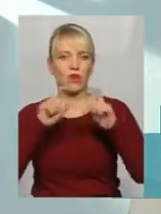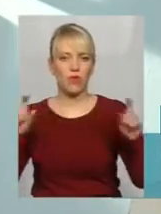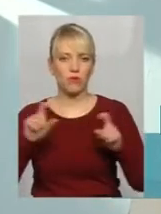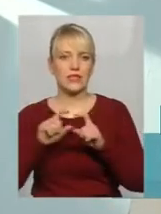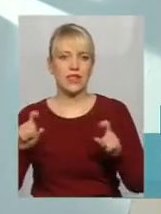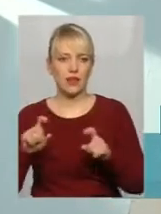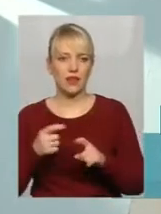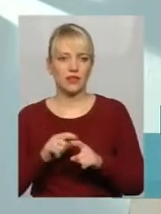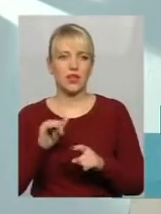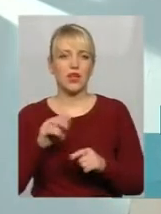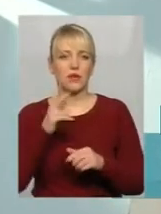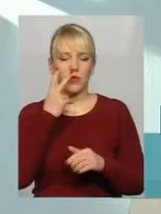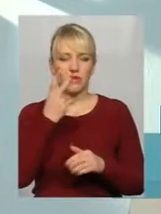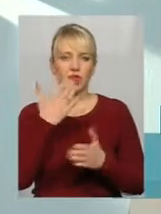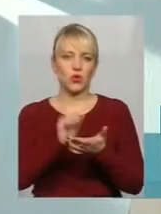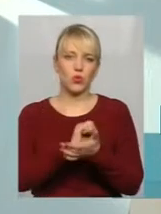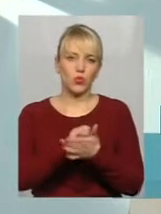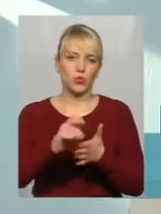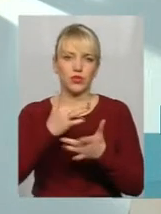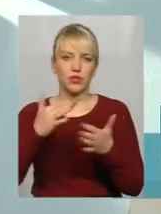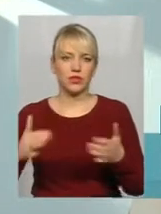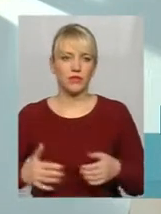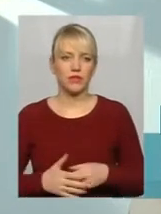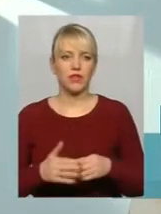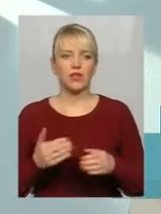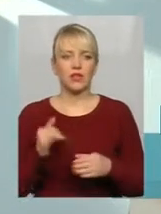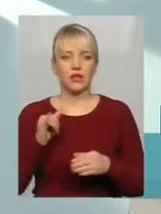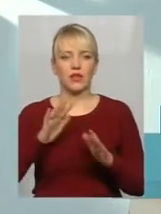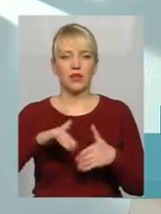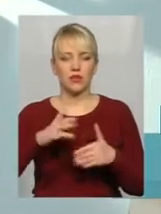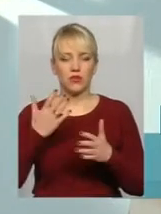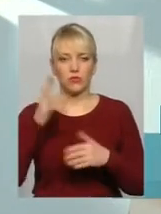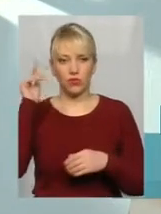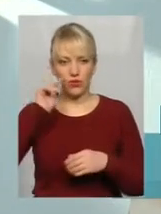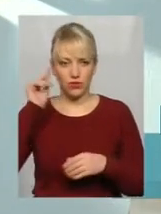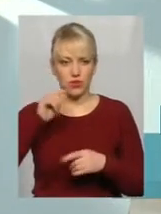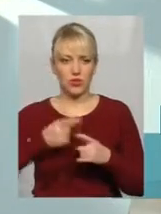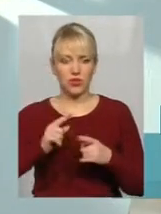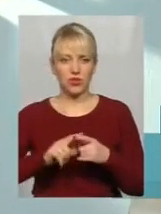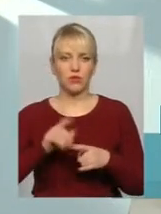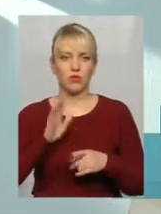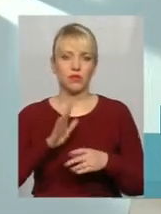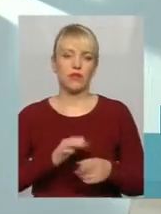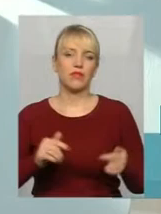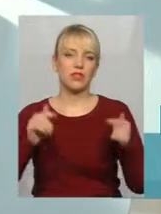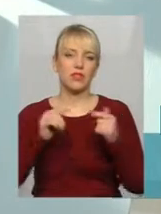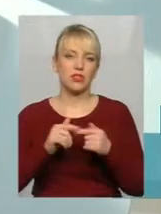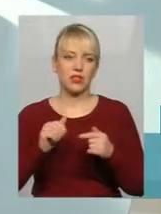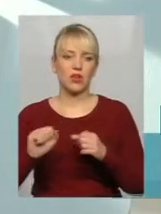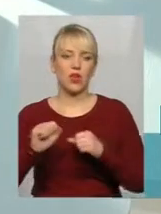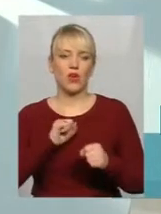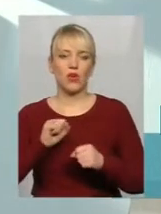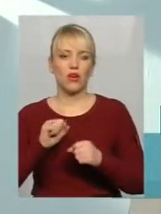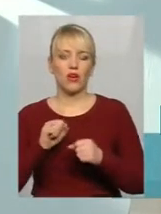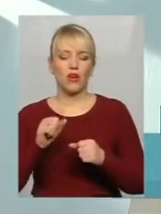призивників. Угу. І заодно вже в ході вивчення призивників визначається, команди вони можуть